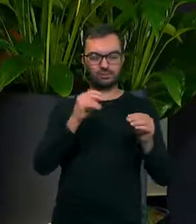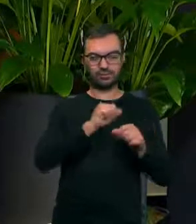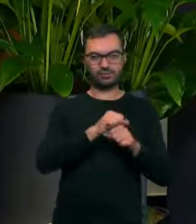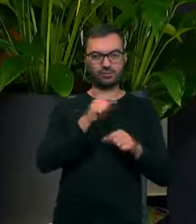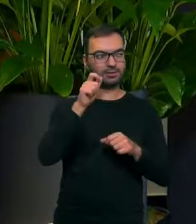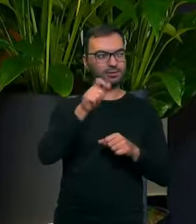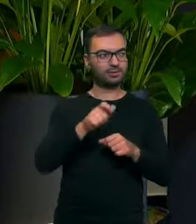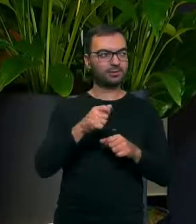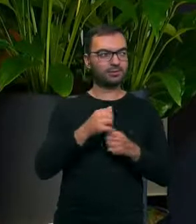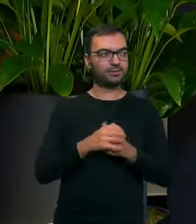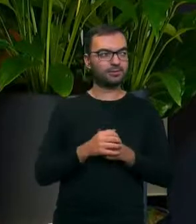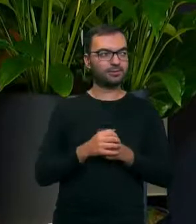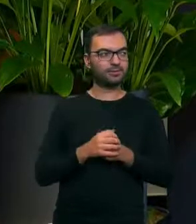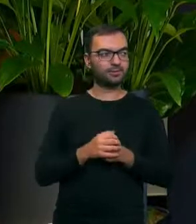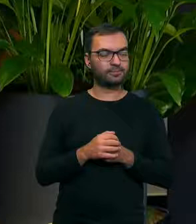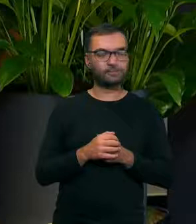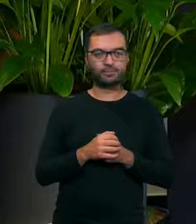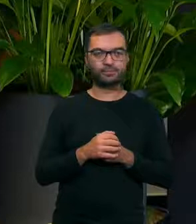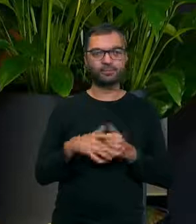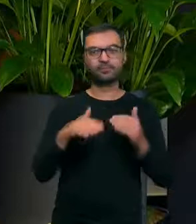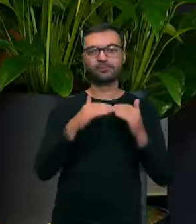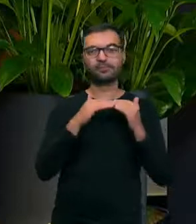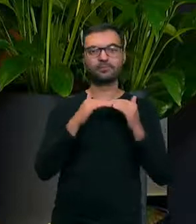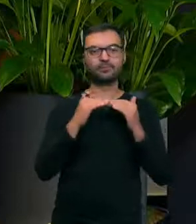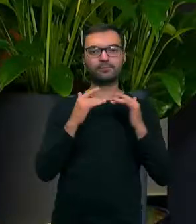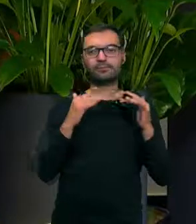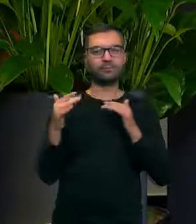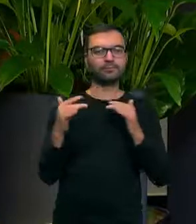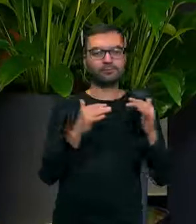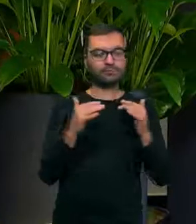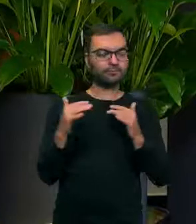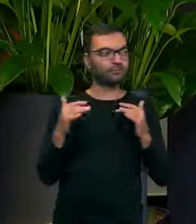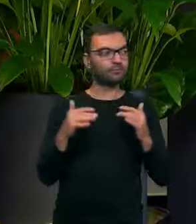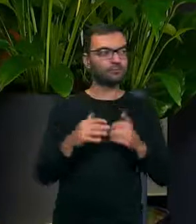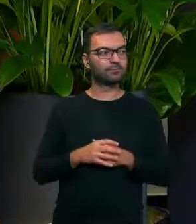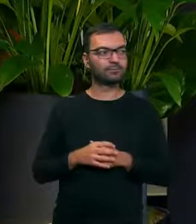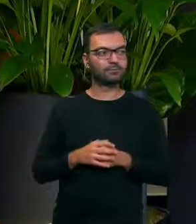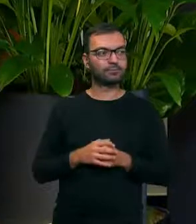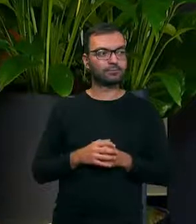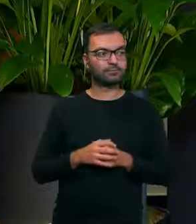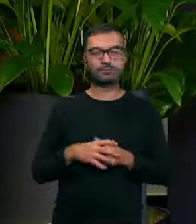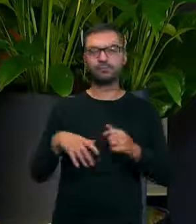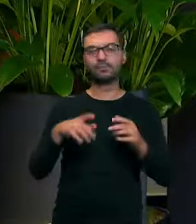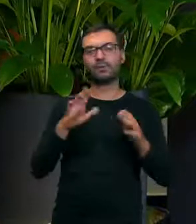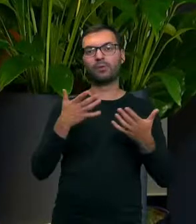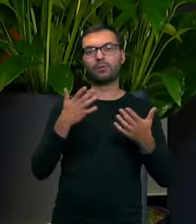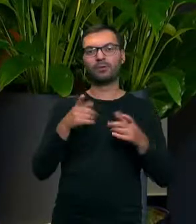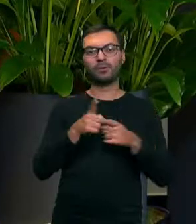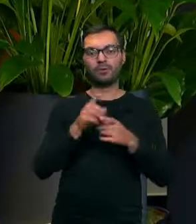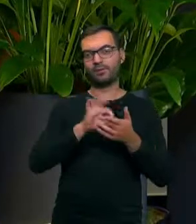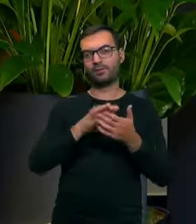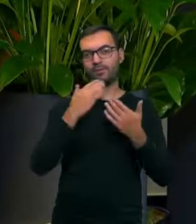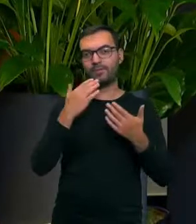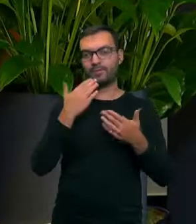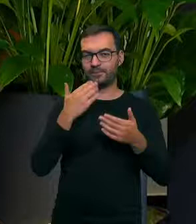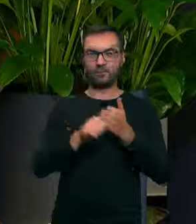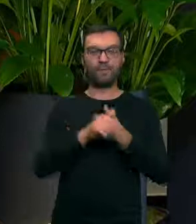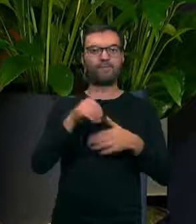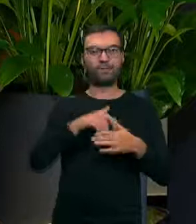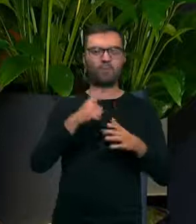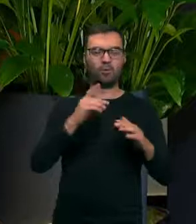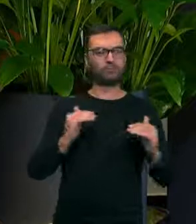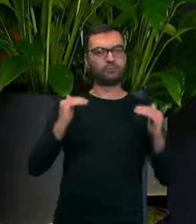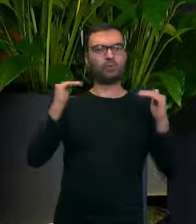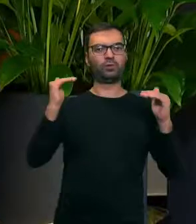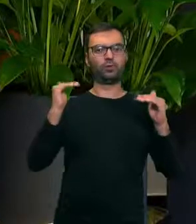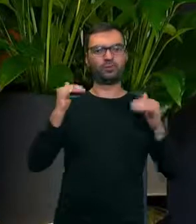początku na tej płaszczyźnie takiej, powiedzmy, czy przez to wychowanie pewnie dojrzały,